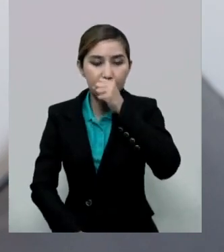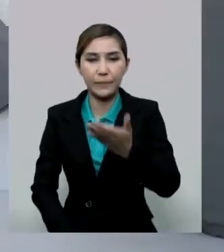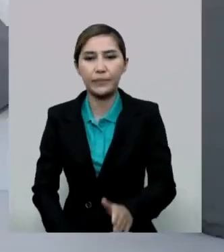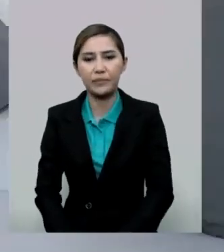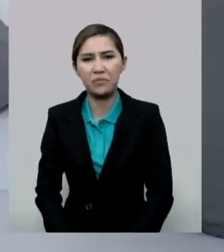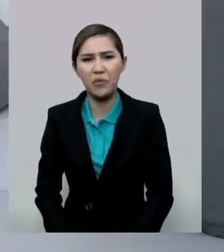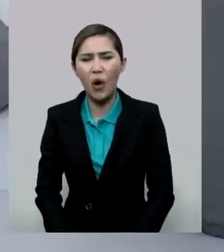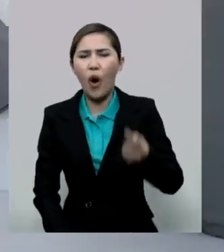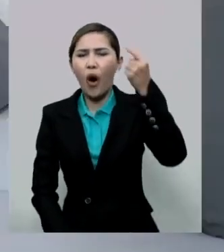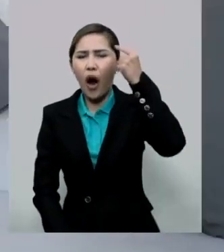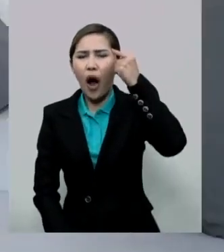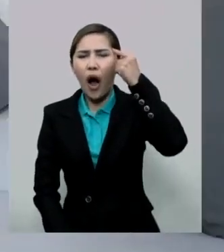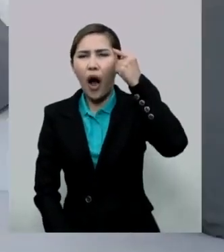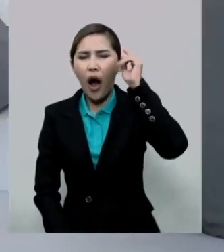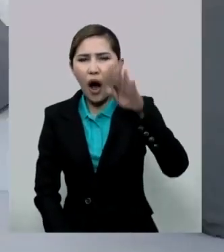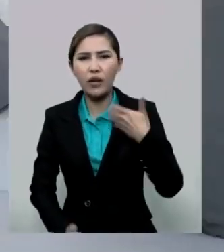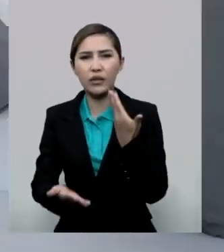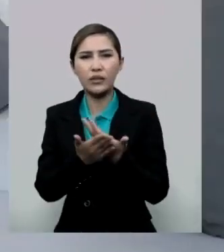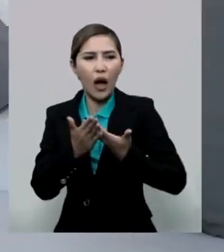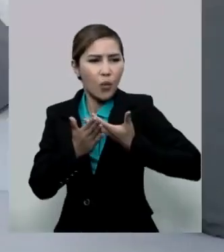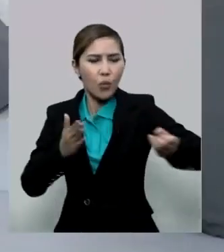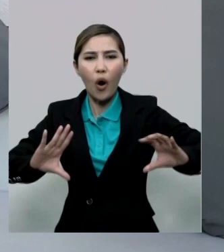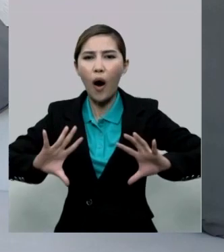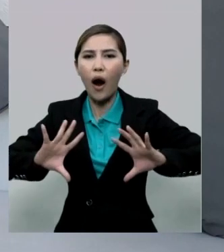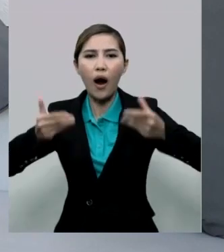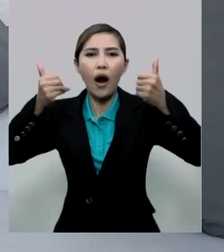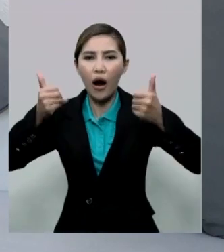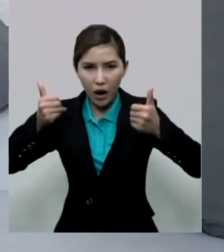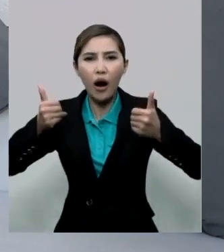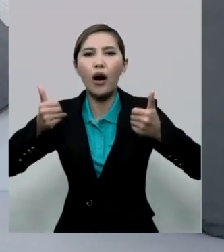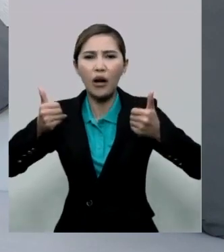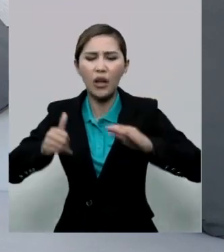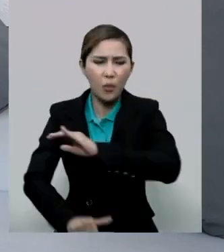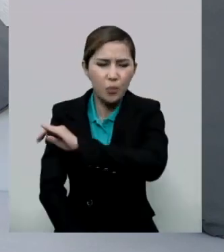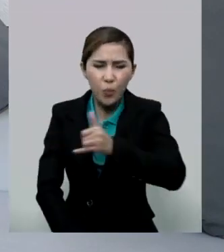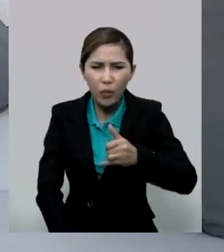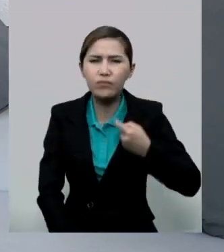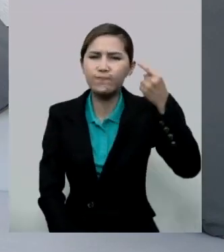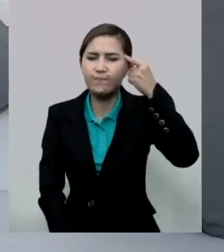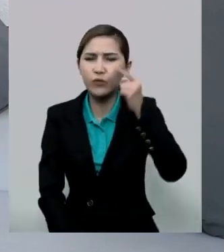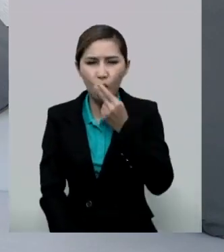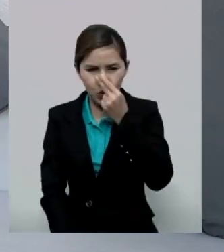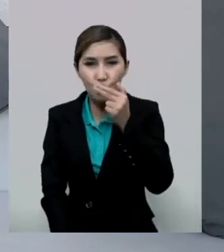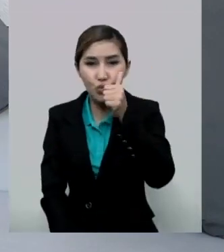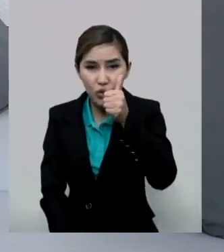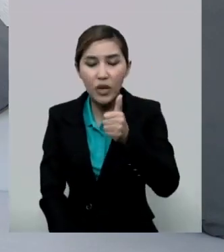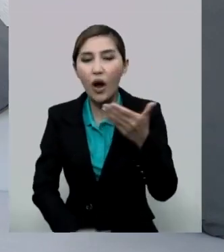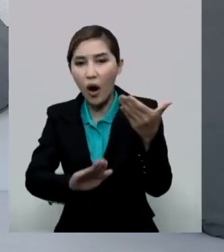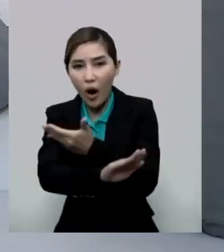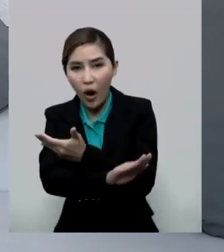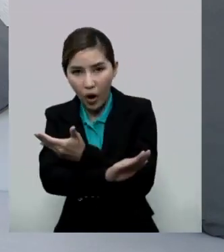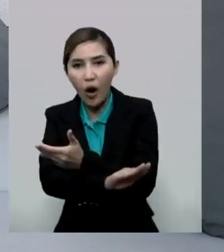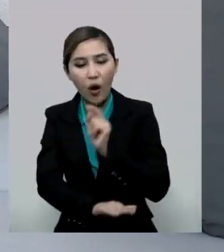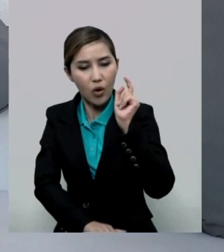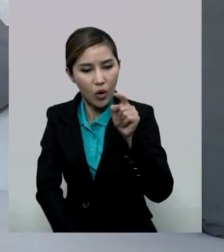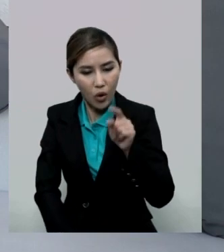ผ่านเพื่อทำธุรกรรมซึ่งพอมารู้ตัวอีกทีนะคะเงินก็ถูกดูดออกไปจากบัญชีหมดแล้วค่ะถ้าไม่แน่ใจต้องตรวจสอบให้ดีก่